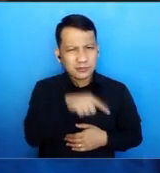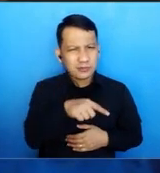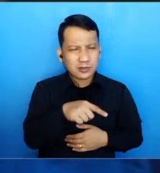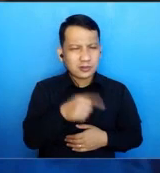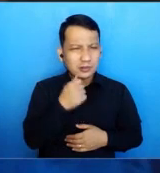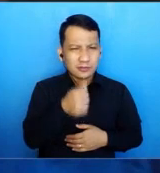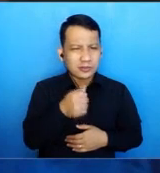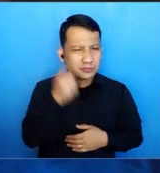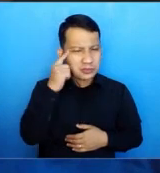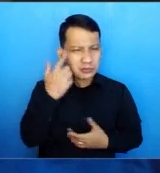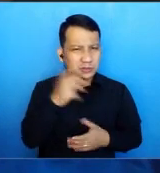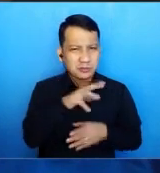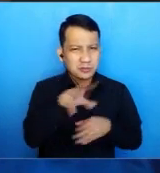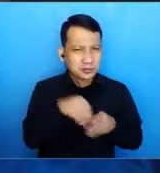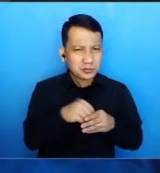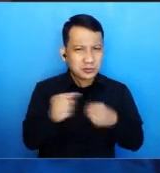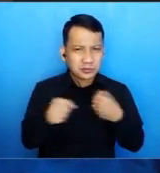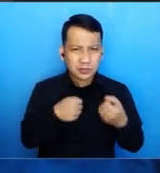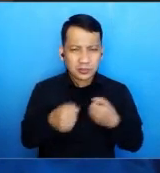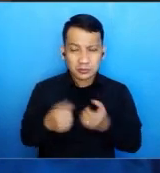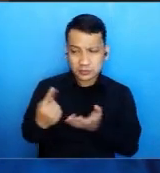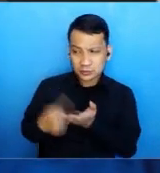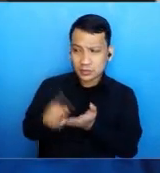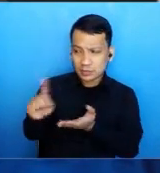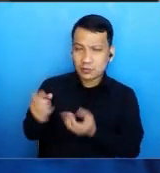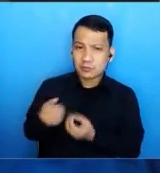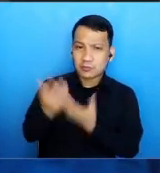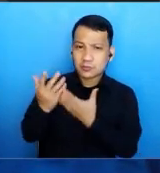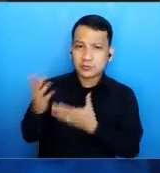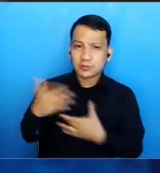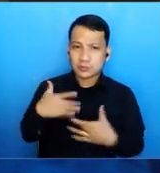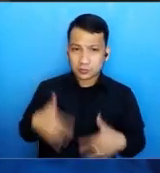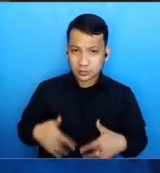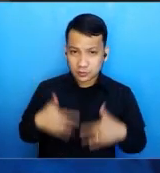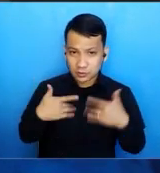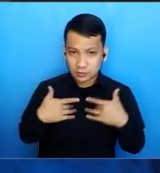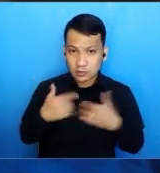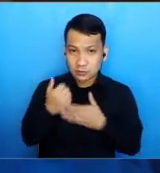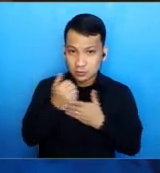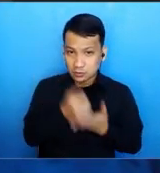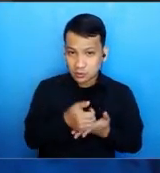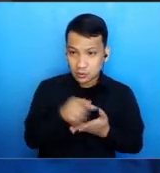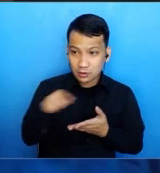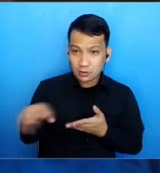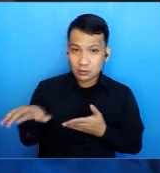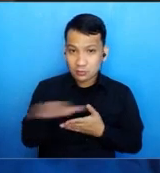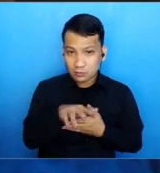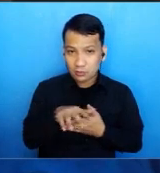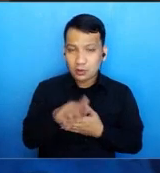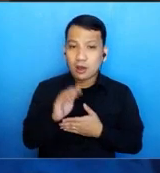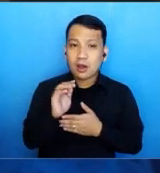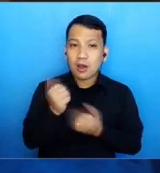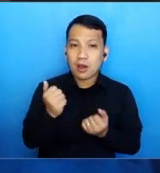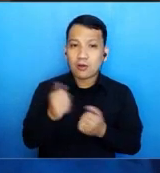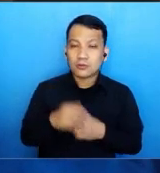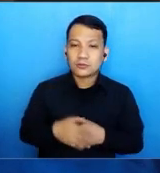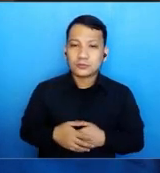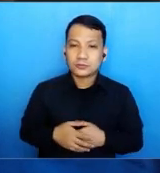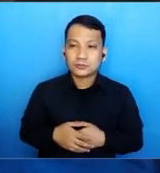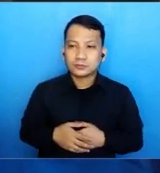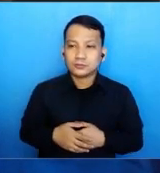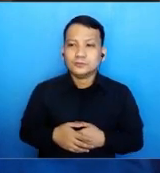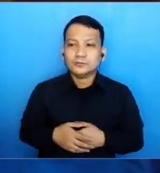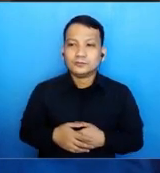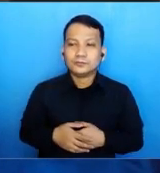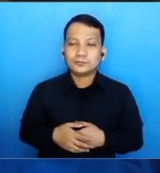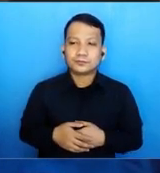Pag-usapan rin natin yung mga naging inspirasyon mo sa buhay, yung mga tumulong sa'yo along the way. Kasi alam natin, parang grade 5 yata, nag-move